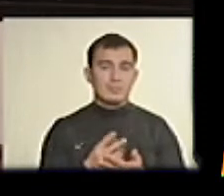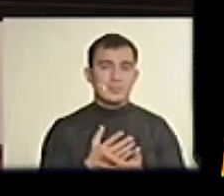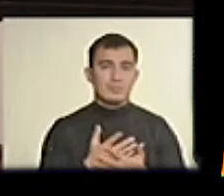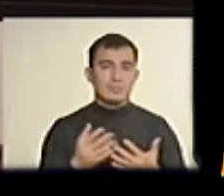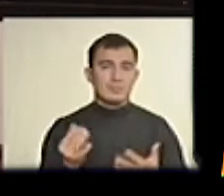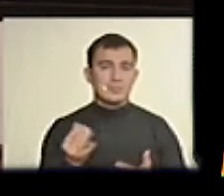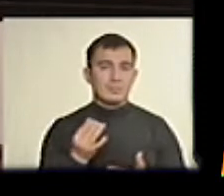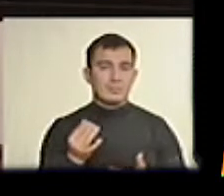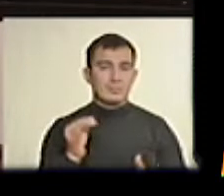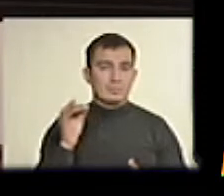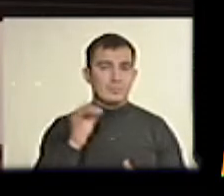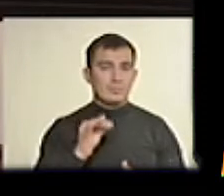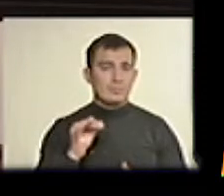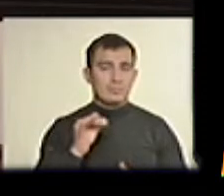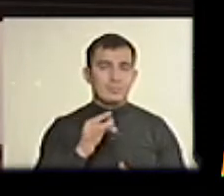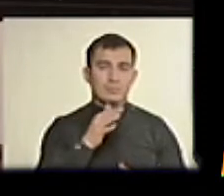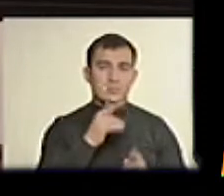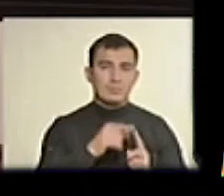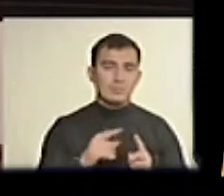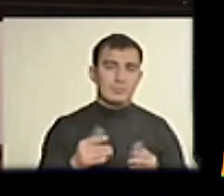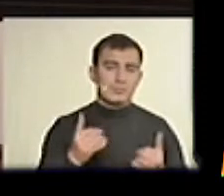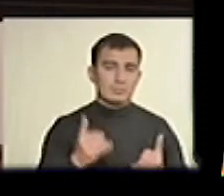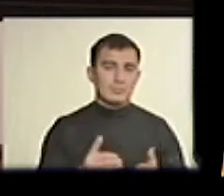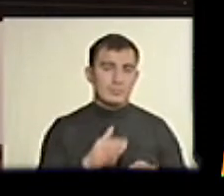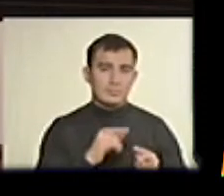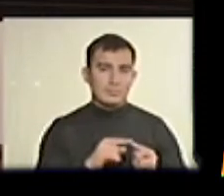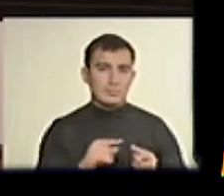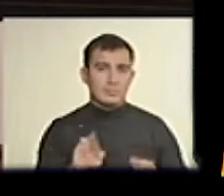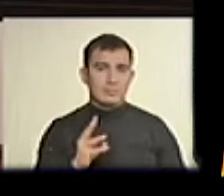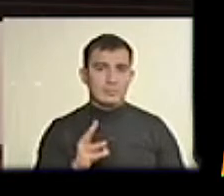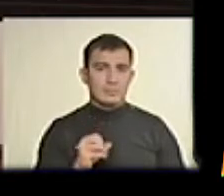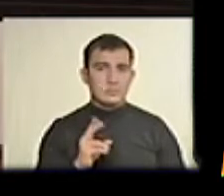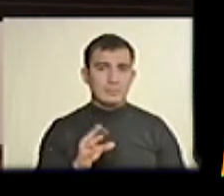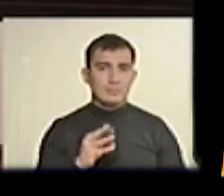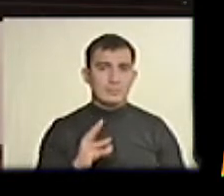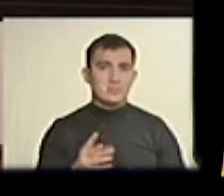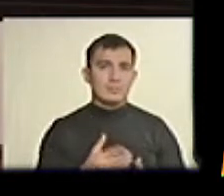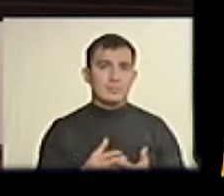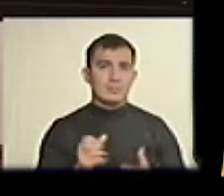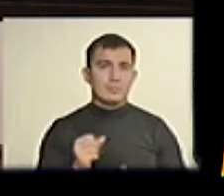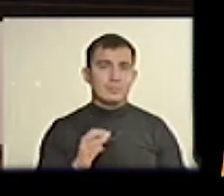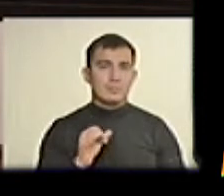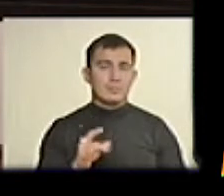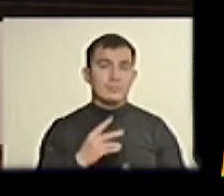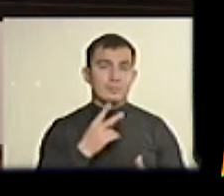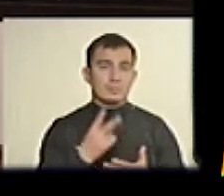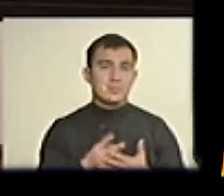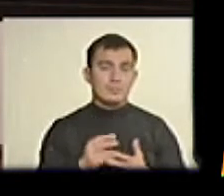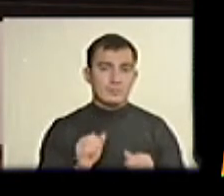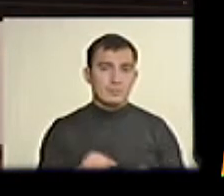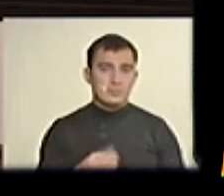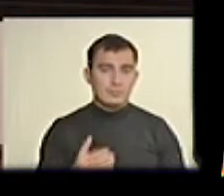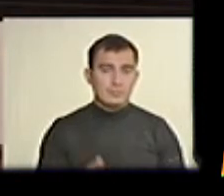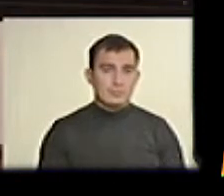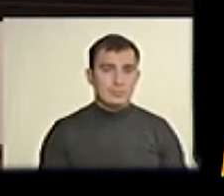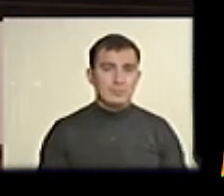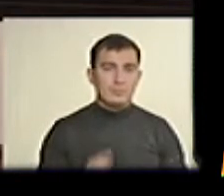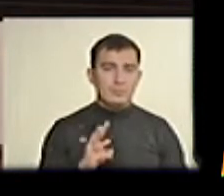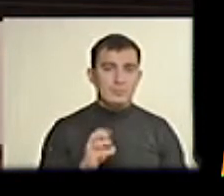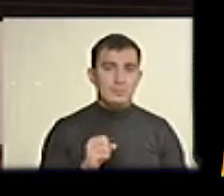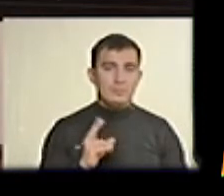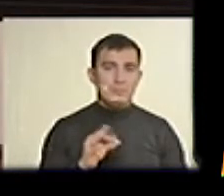o'sha davrdagi yoki hozirdagi maqom ustalarining asarlaridan bilib olasiz. Xo'sh, maqomda